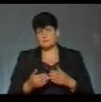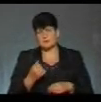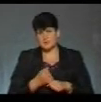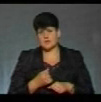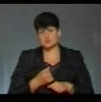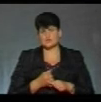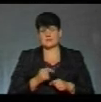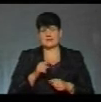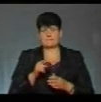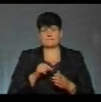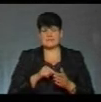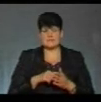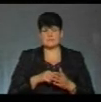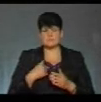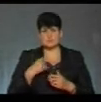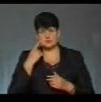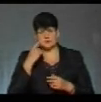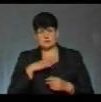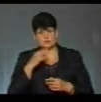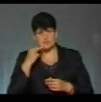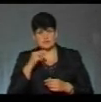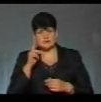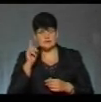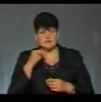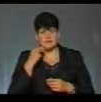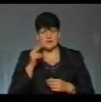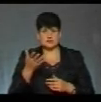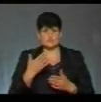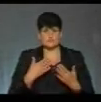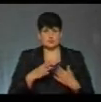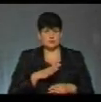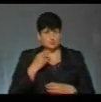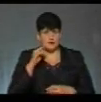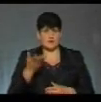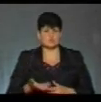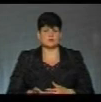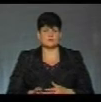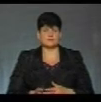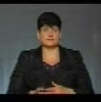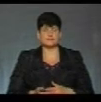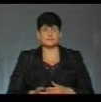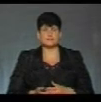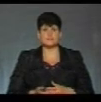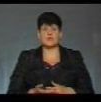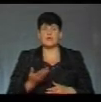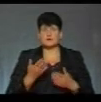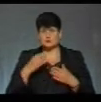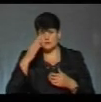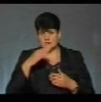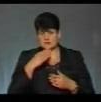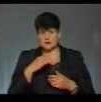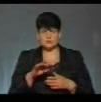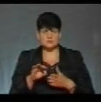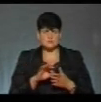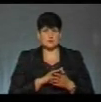щоб у нас оцінки були кращі, знання наші кращі, наші відносини були кращі. Як тато з мамою зразу